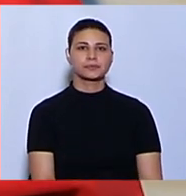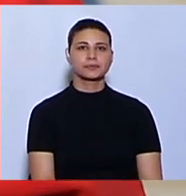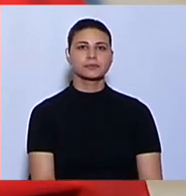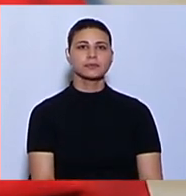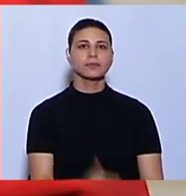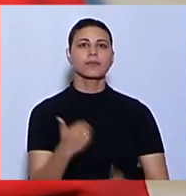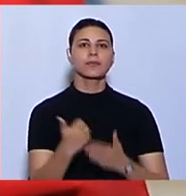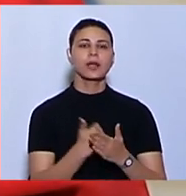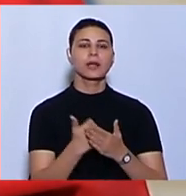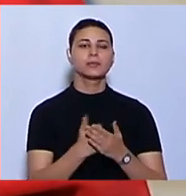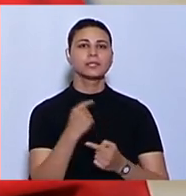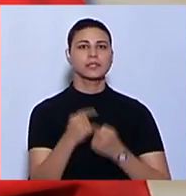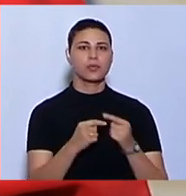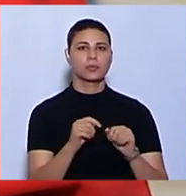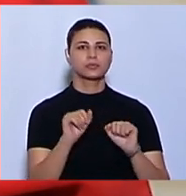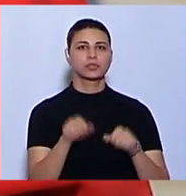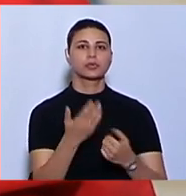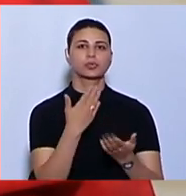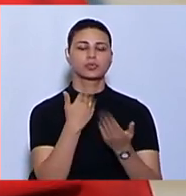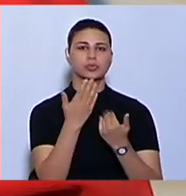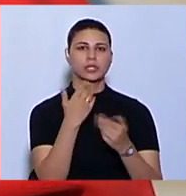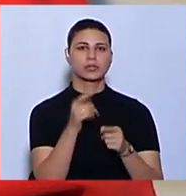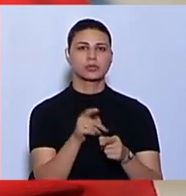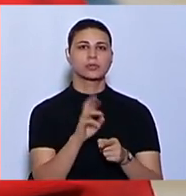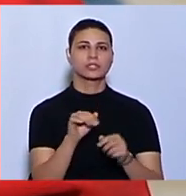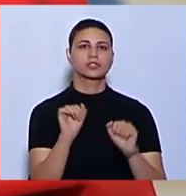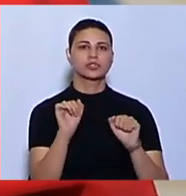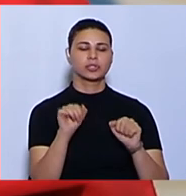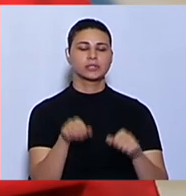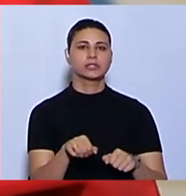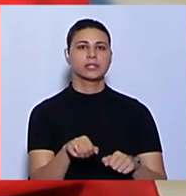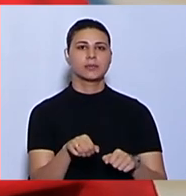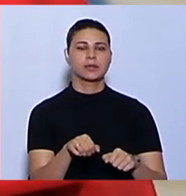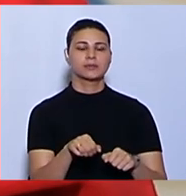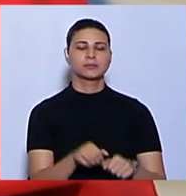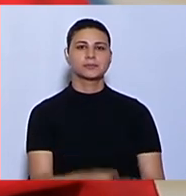ახალმა თაობამ შეძლოს ინტერაქცია და ურთიერთობა და შეიძლება